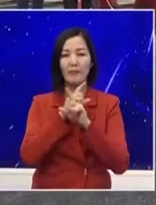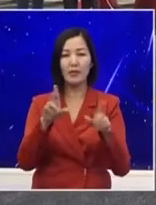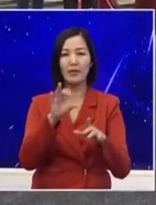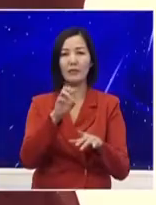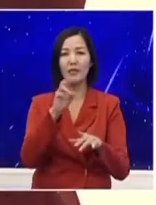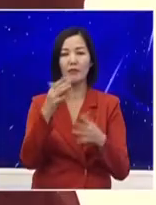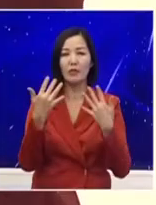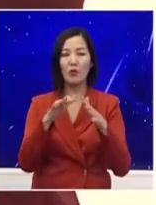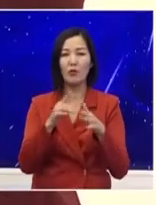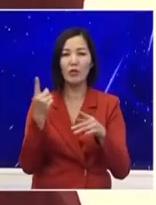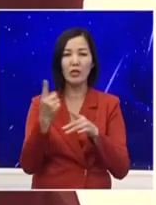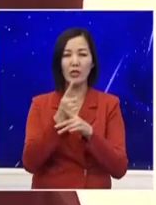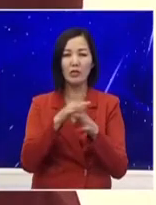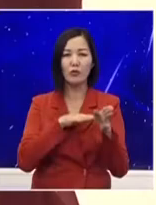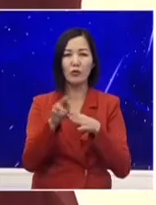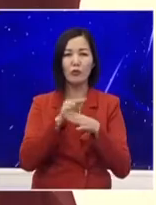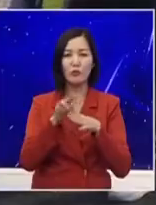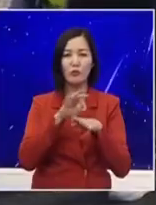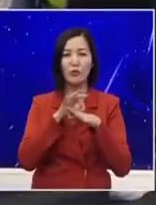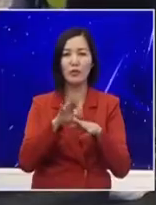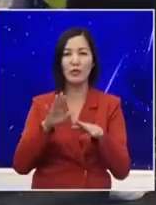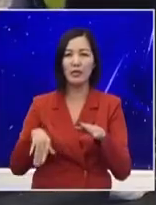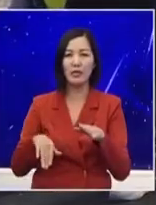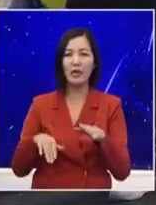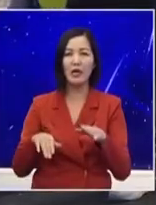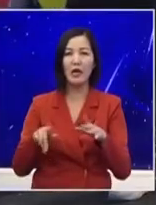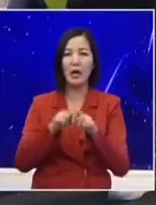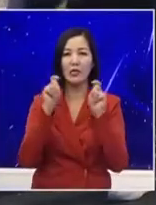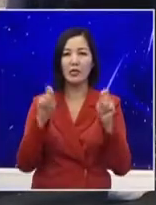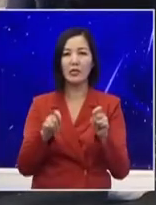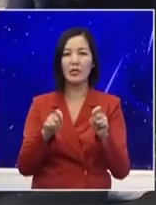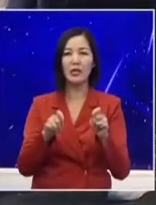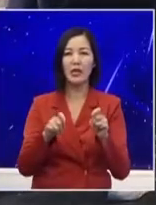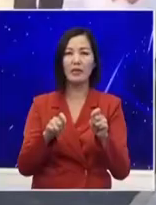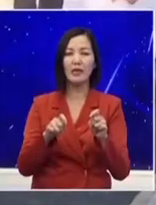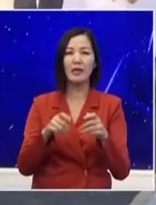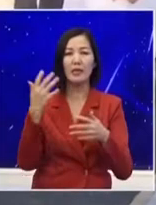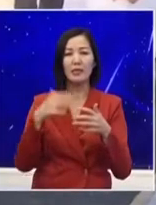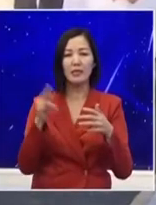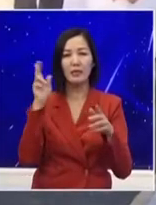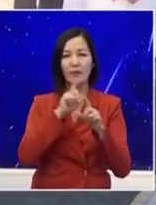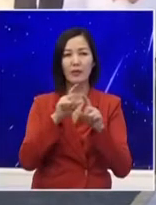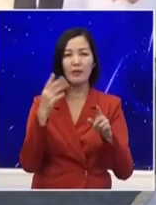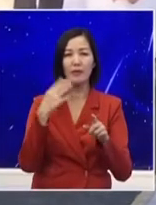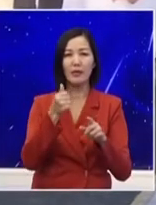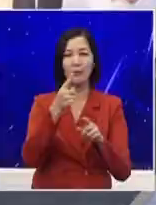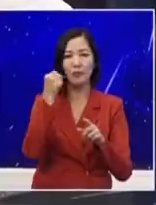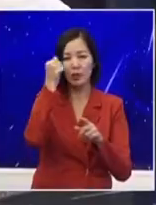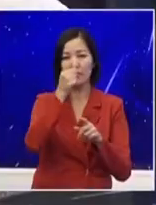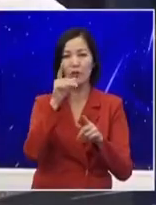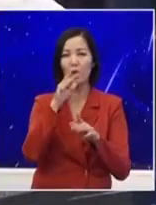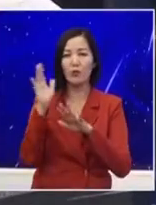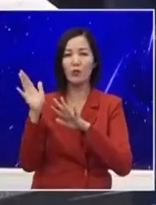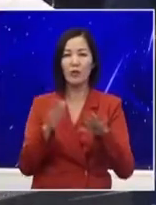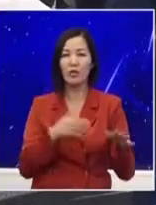елді мекендегі жалғыз мектеп күрделі жөндеуден кейін қолданысқа берілді. Орта білім беру ошағы араға 41 жыл салып қайта жаңартылған.